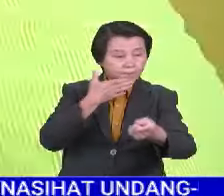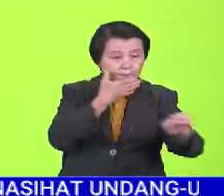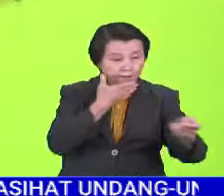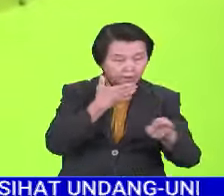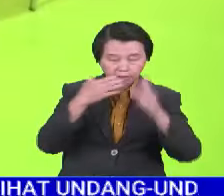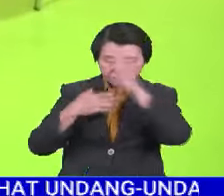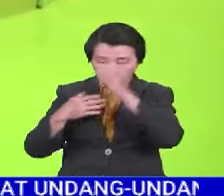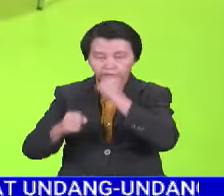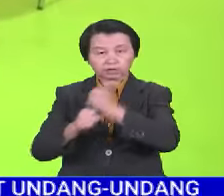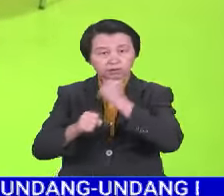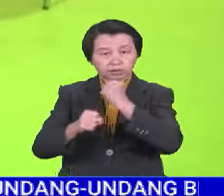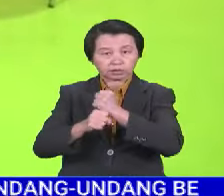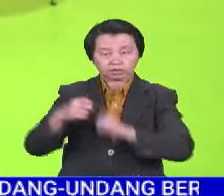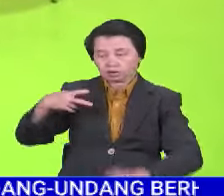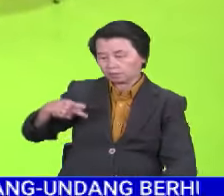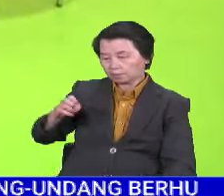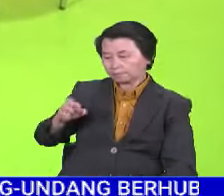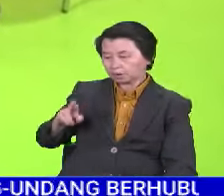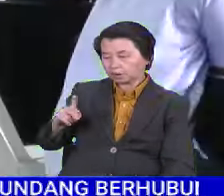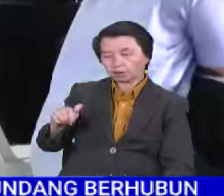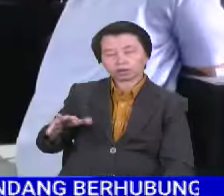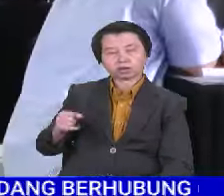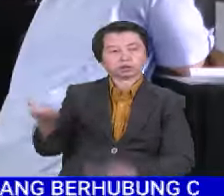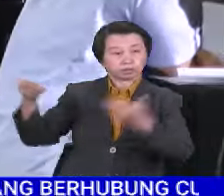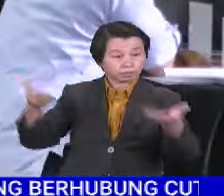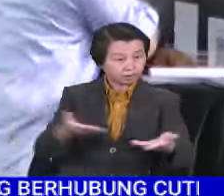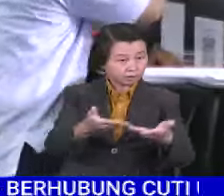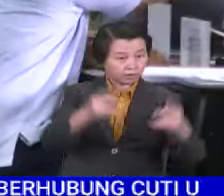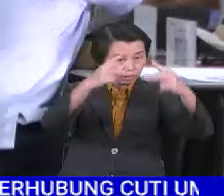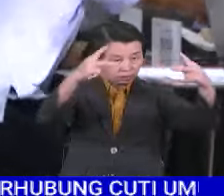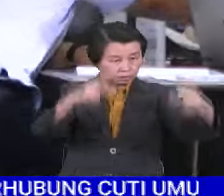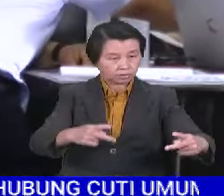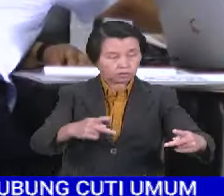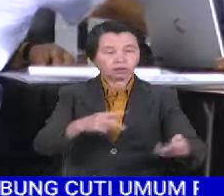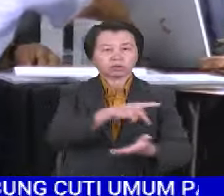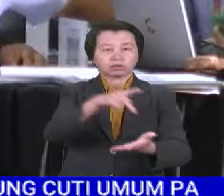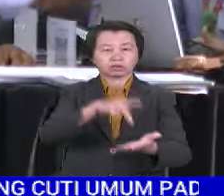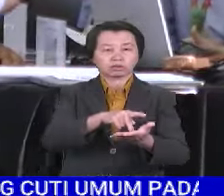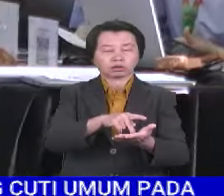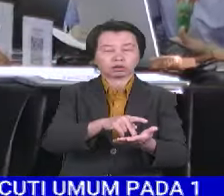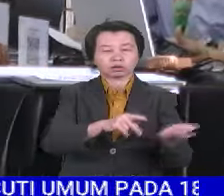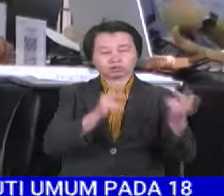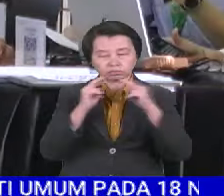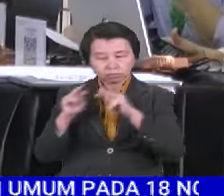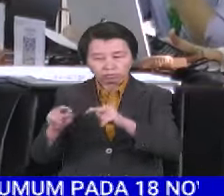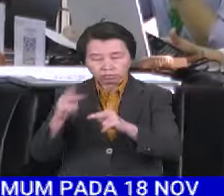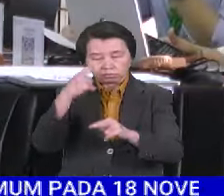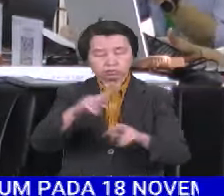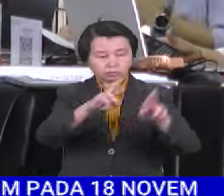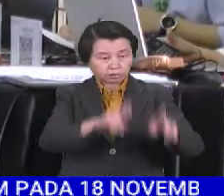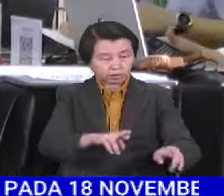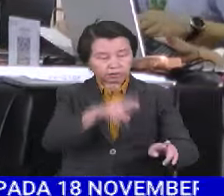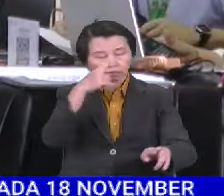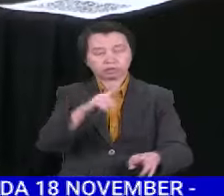mencari pekerjaan, Perkeso memperkenalkan portal pekerjaan negara iaitu Pusat Sehenti dan rujukan utama kepada rakyat